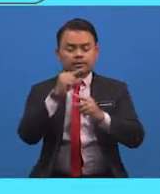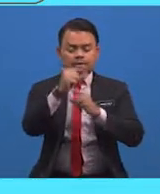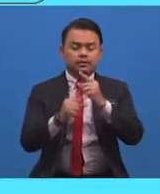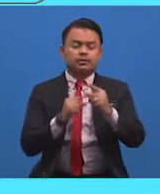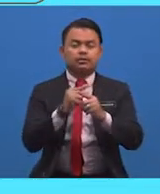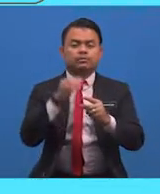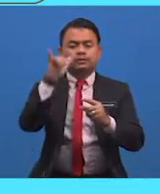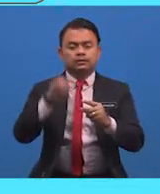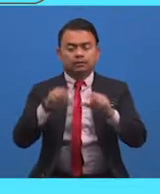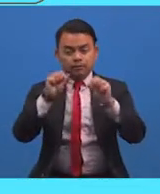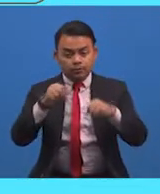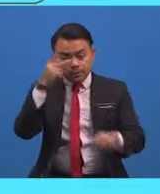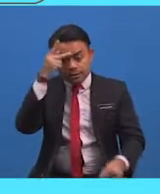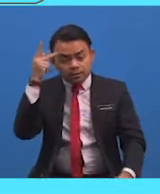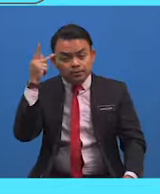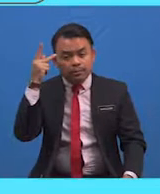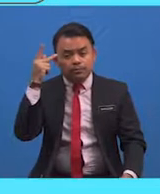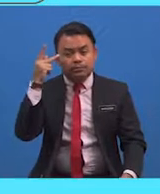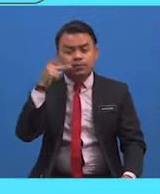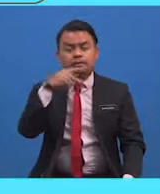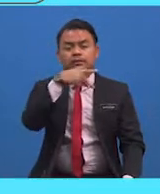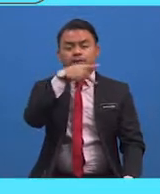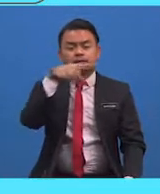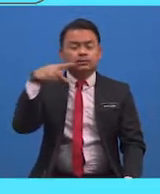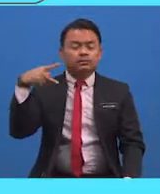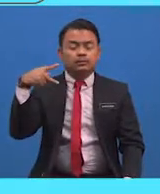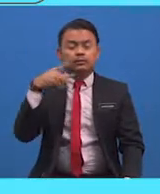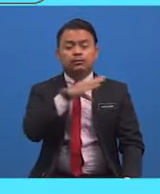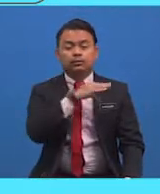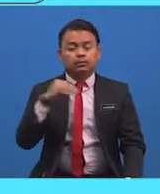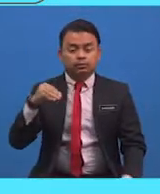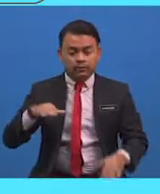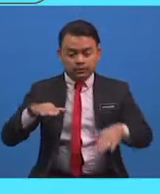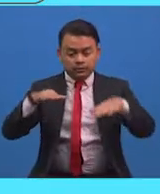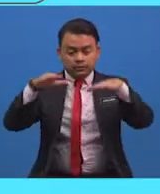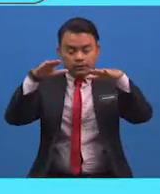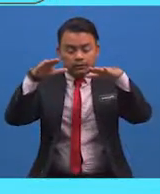boleh menyebabkan berlakunya kemarau dan kenaikan aras air laut,